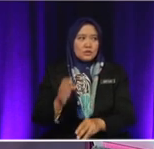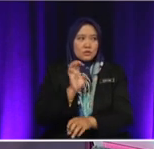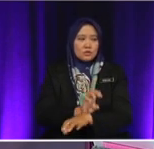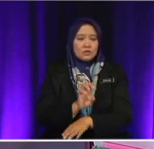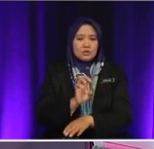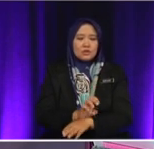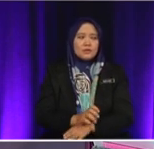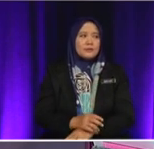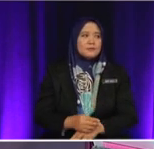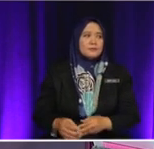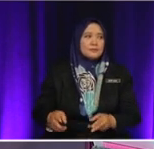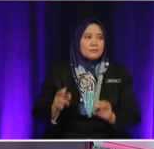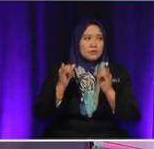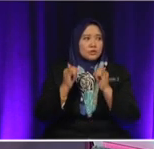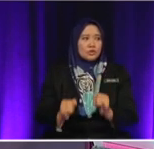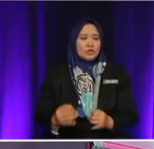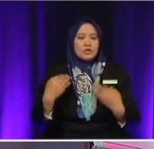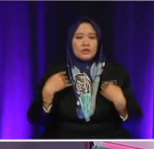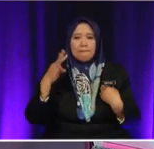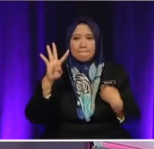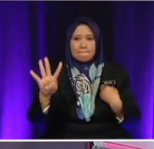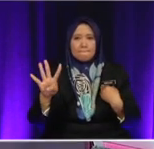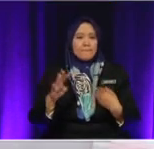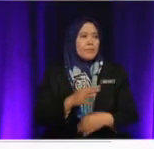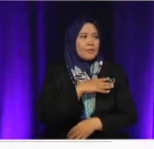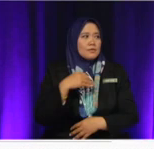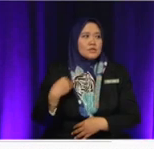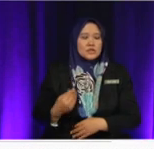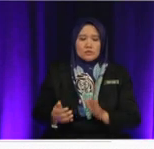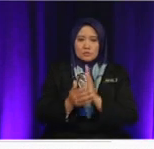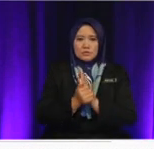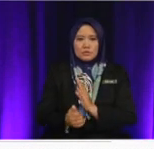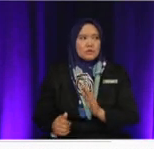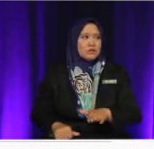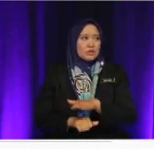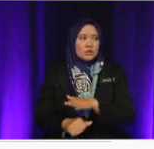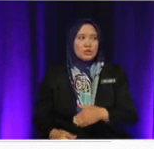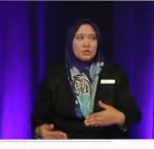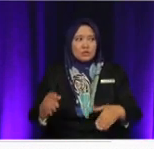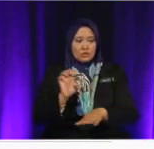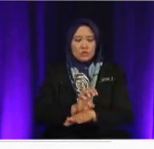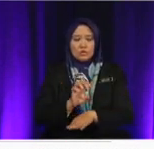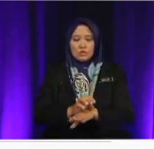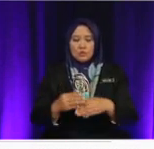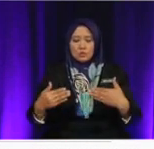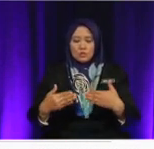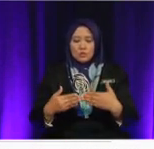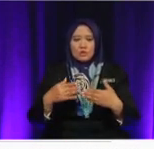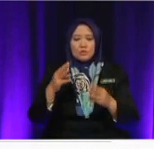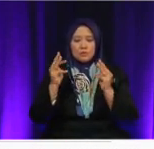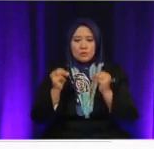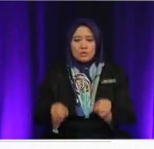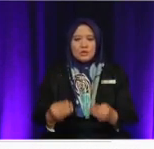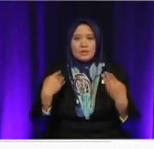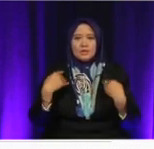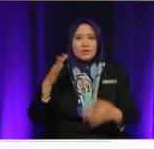4. Okey, harap murid ingat. Kan, kemudian yang kedua, kemahiran asas keusahawanan hubungan manusia ada 5 kemahiran yang telah kita